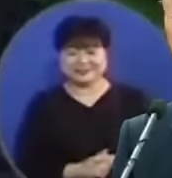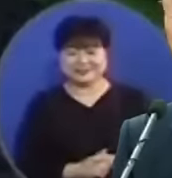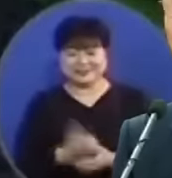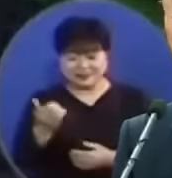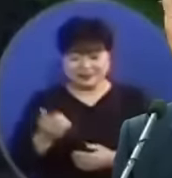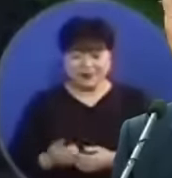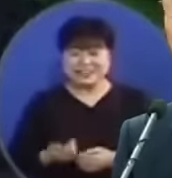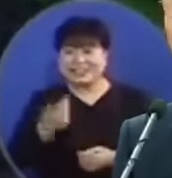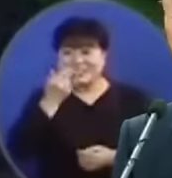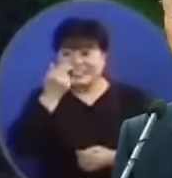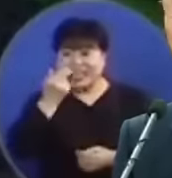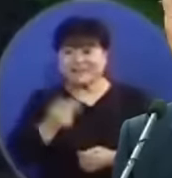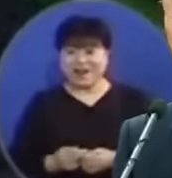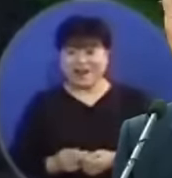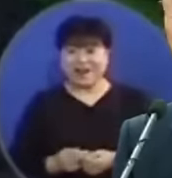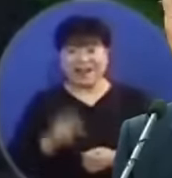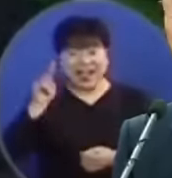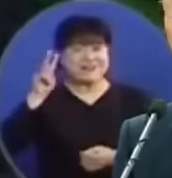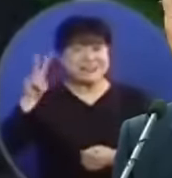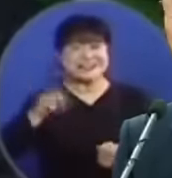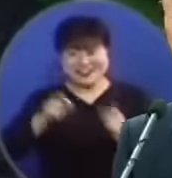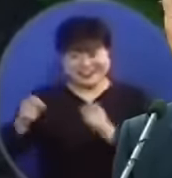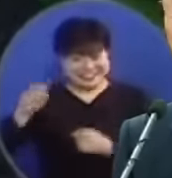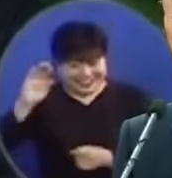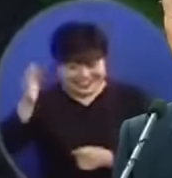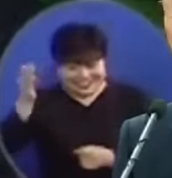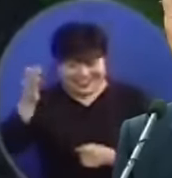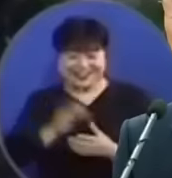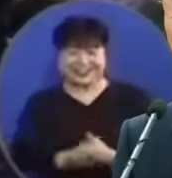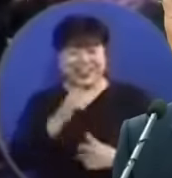벌써 수명이 많이 연장되었어요.